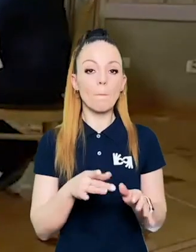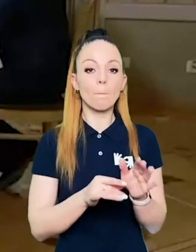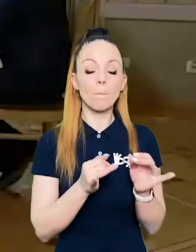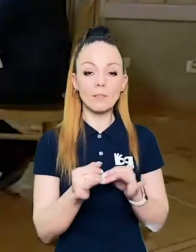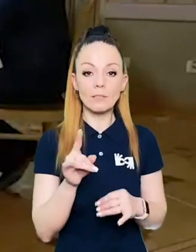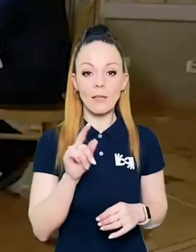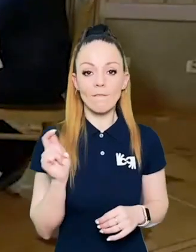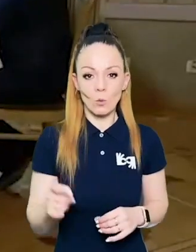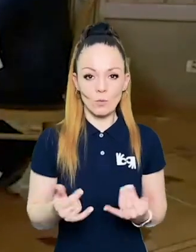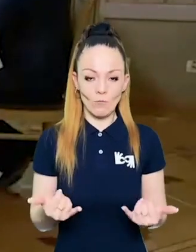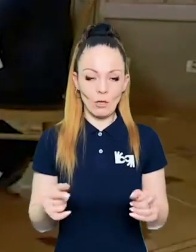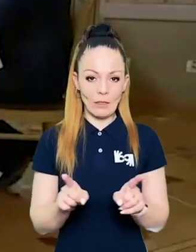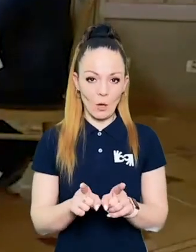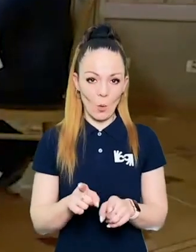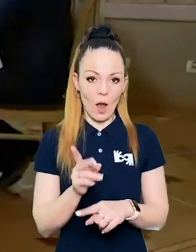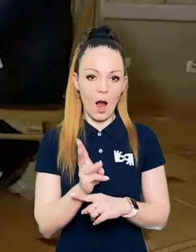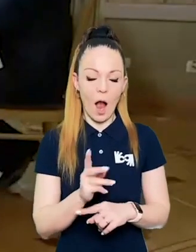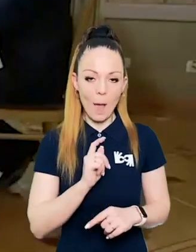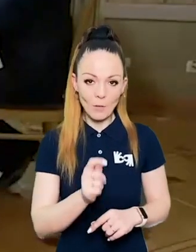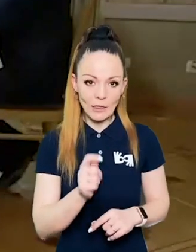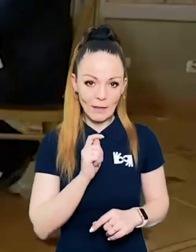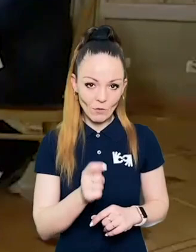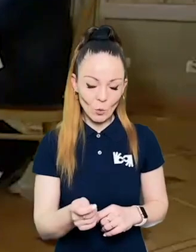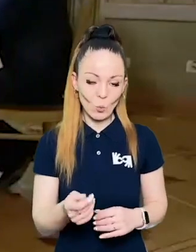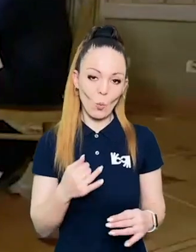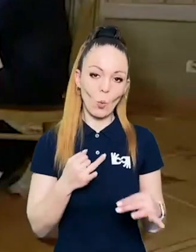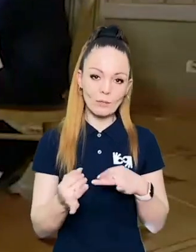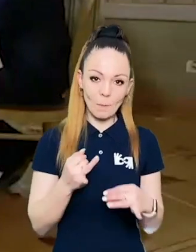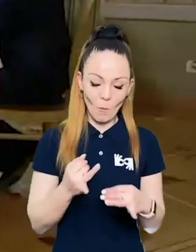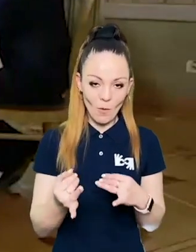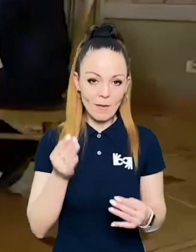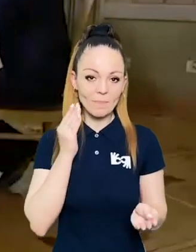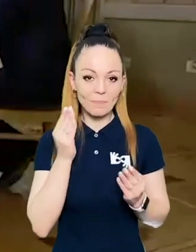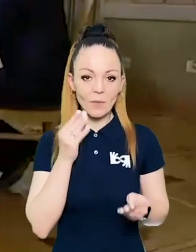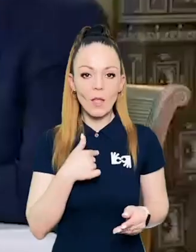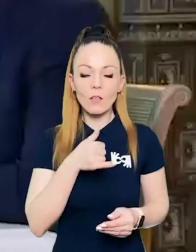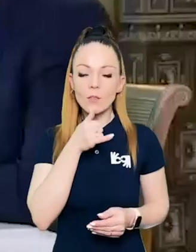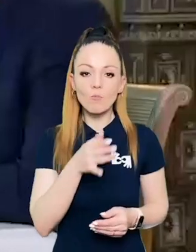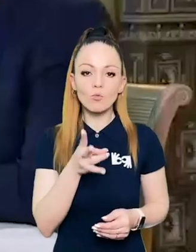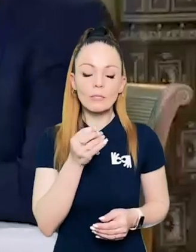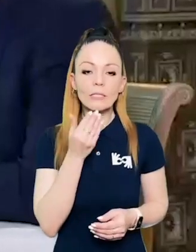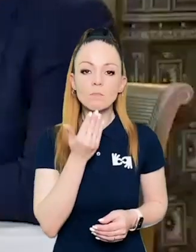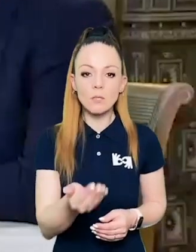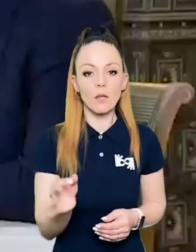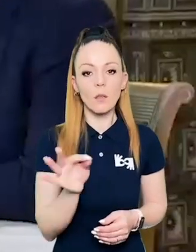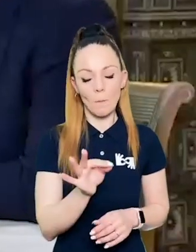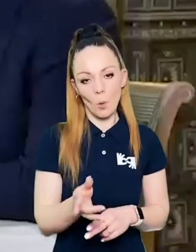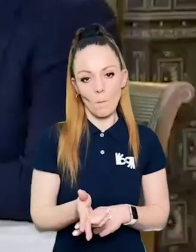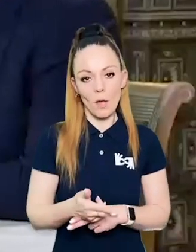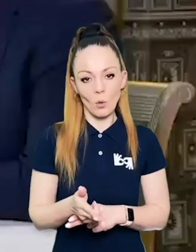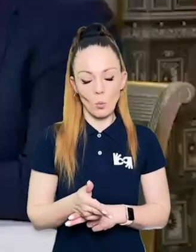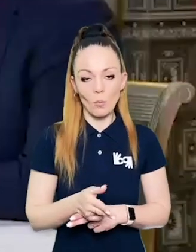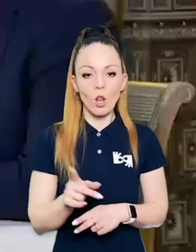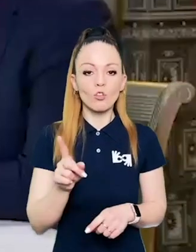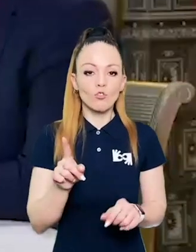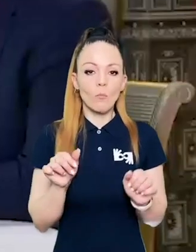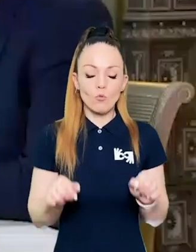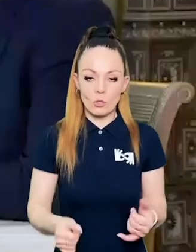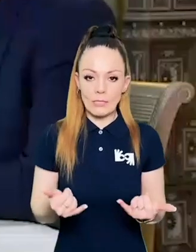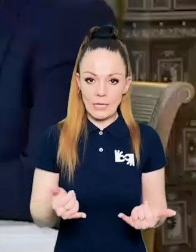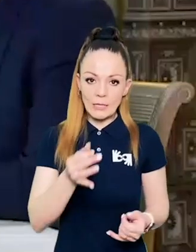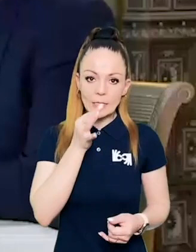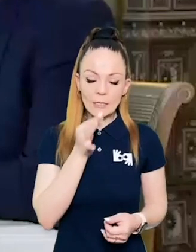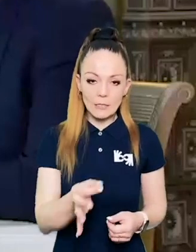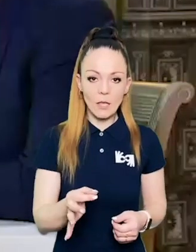Раз ми вже заговорили про війну, у нас сьогодні таке камерніше інтерв'ю, у нас така швидша розмова, але я не можу не спитати про Маріуполь. Що